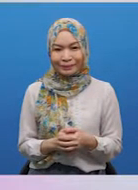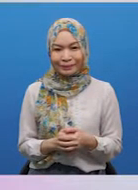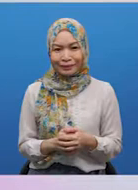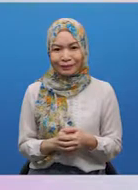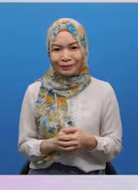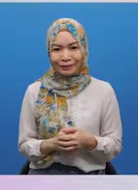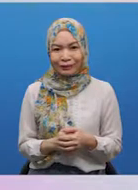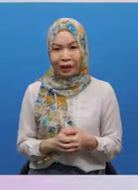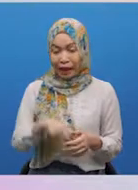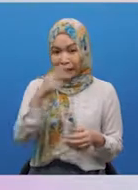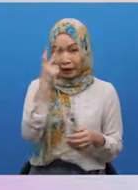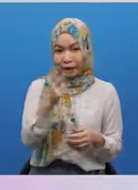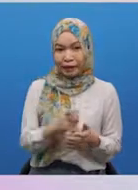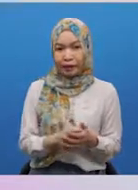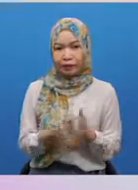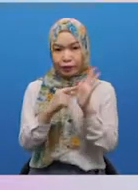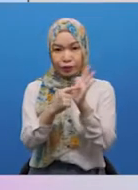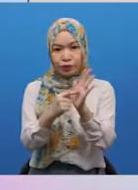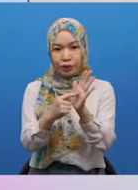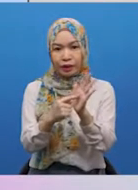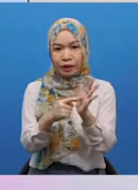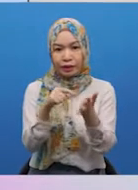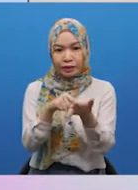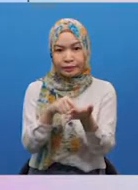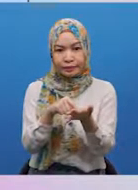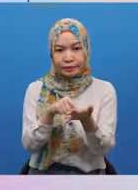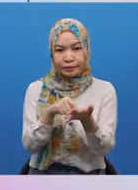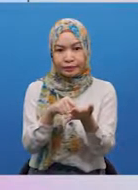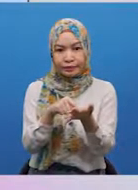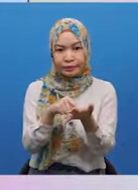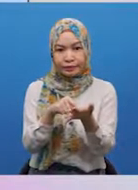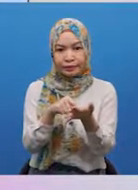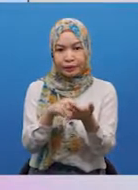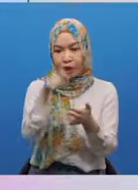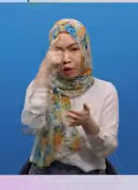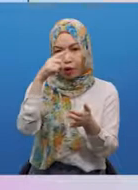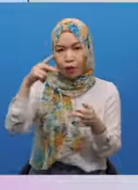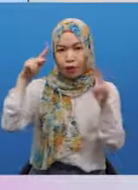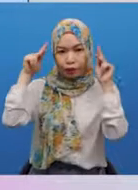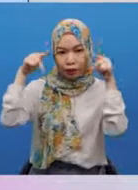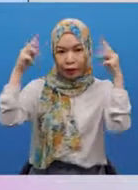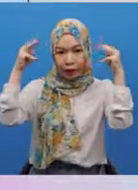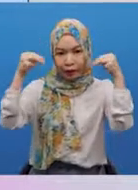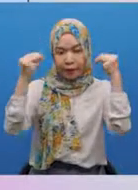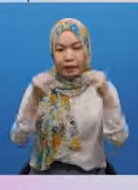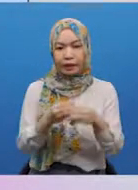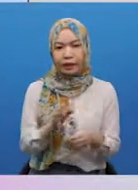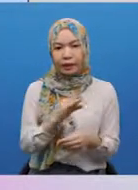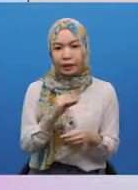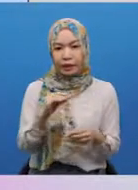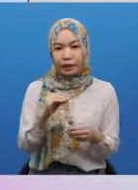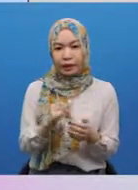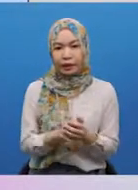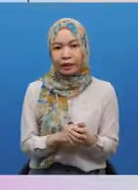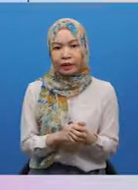Sekarang, lihat paparan slide yang berikutnya. Bagi Perdana Menteri, Timbalan Perdana Menteri dan